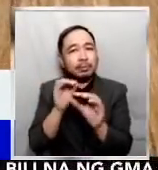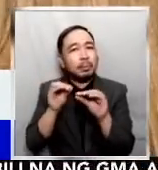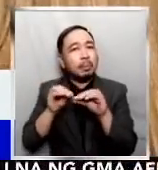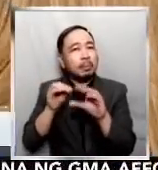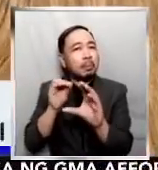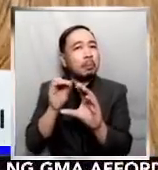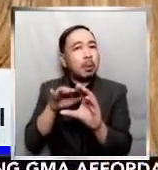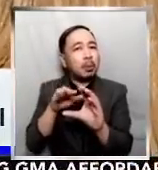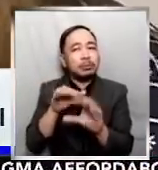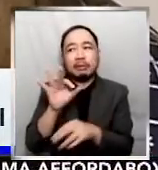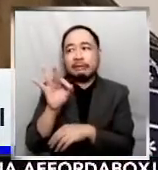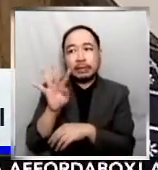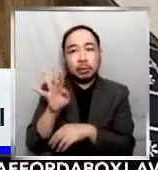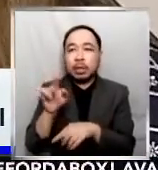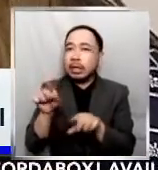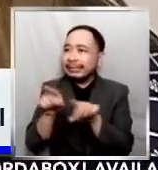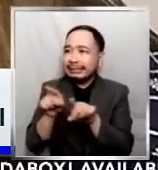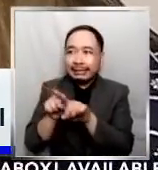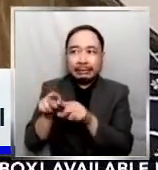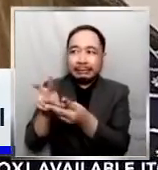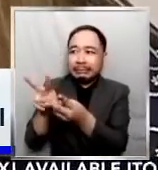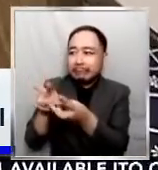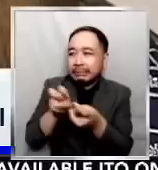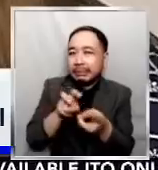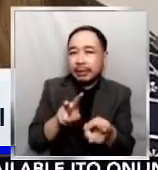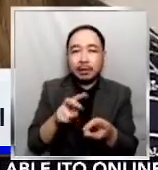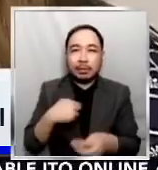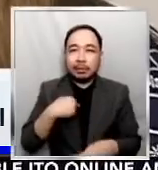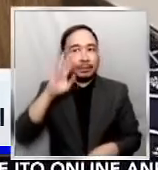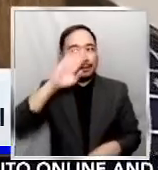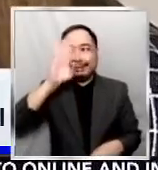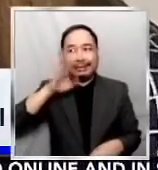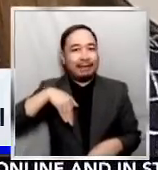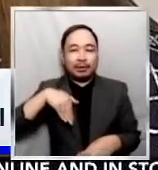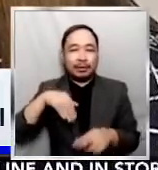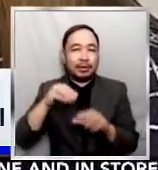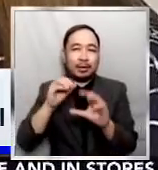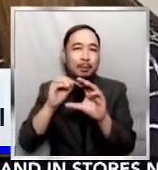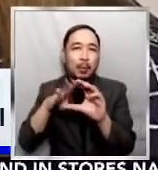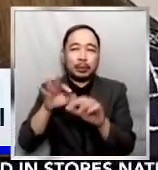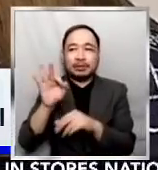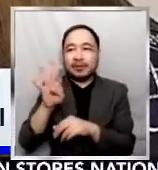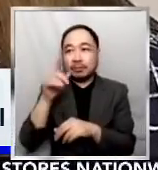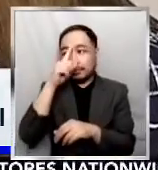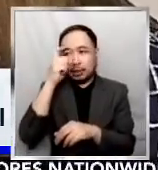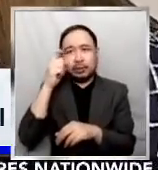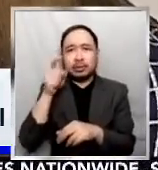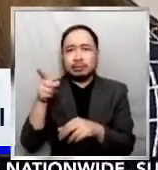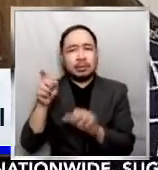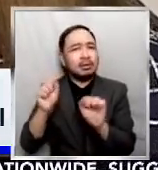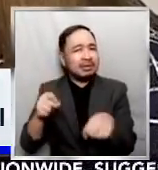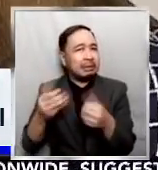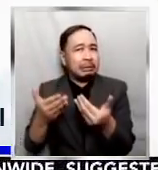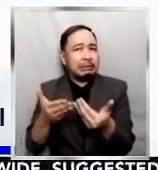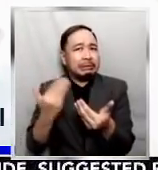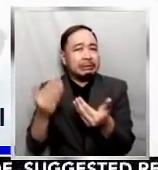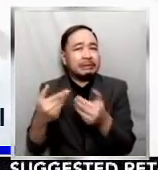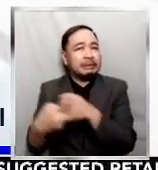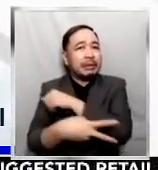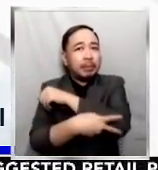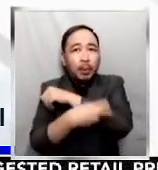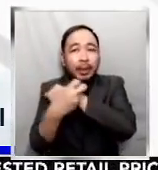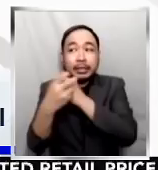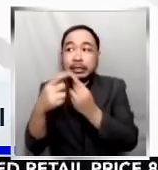yung sinend niya. Hindi na ako magpo-post sa Facebook publicly kasi maaari pala, especially mga documentation ko or IDs.